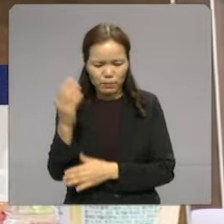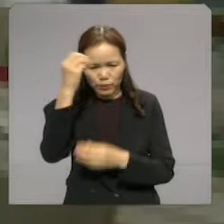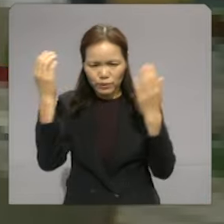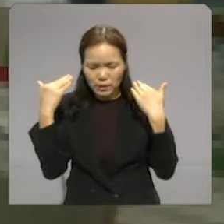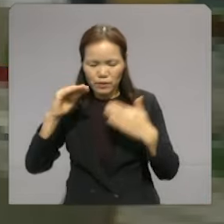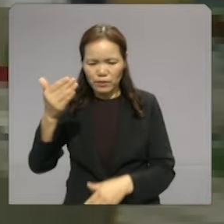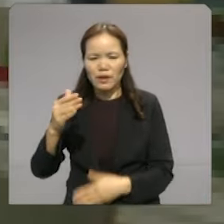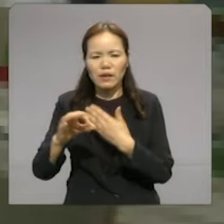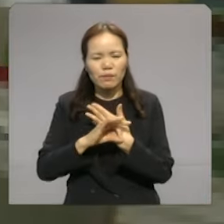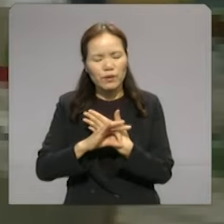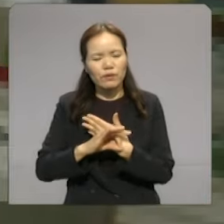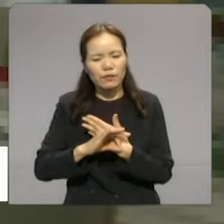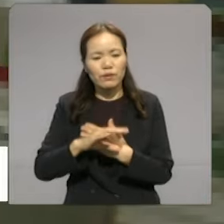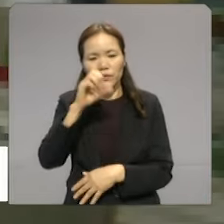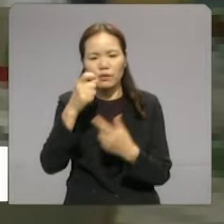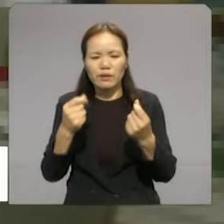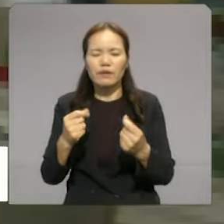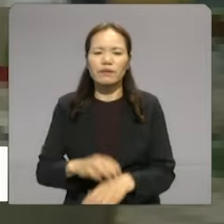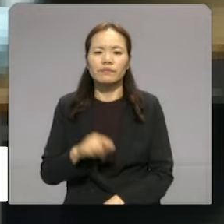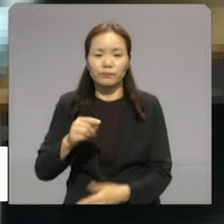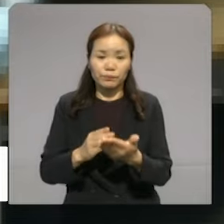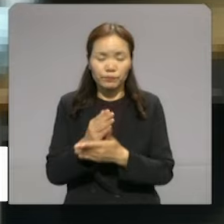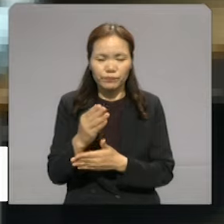있고. 교육부는 반도체 마이스터